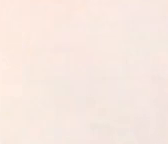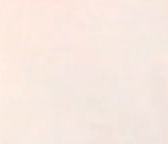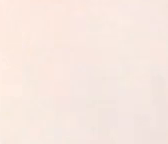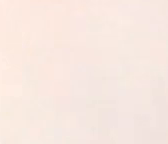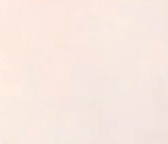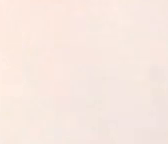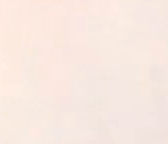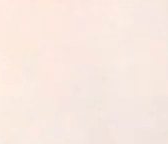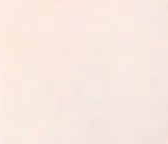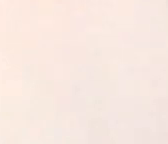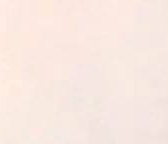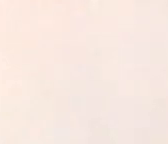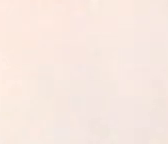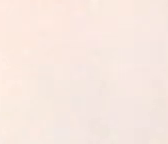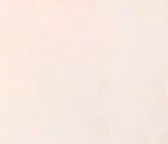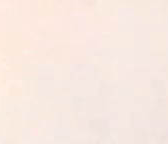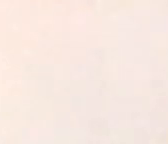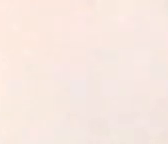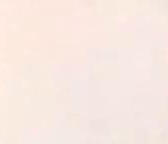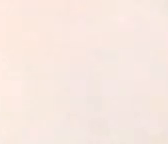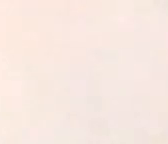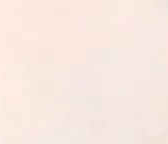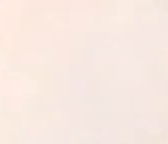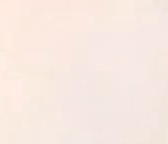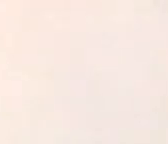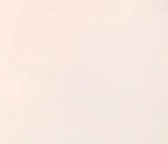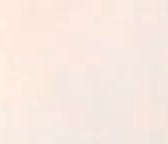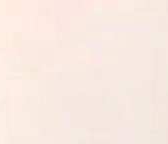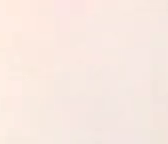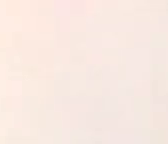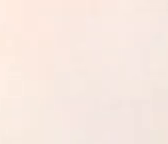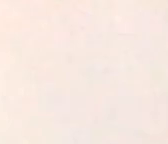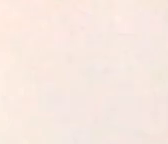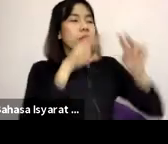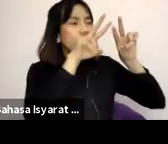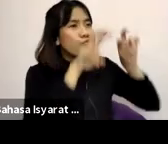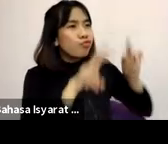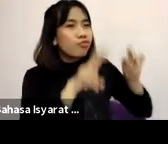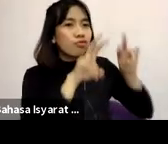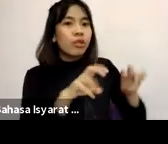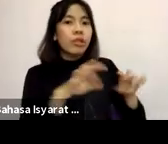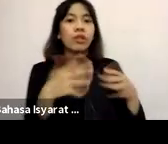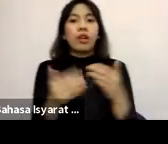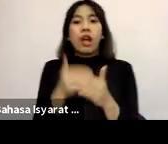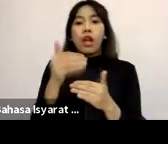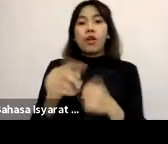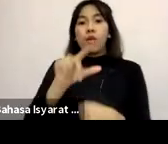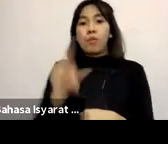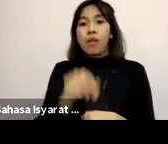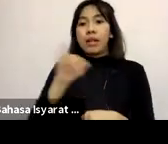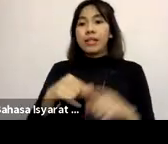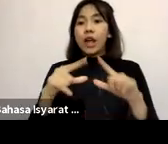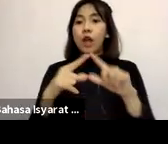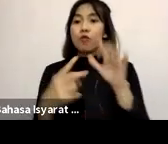sana haqiba begitu diperhatikan disana Kemudian pada saat Januari itu Ibu Eti